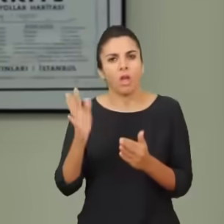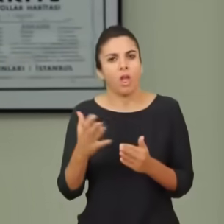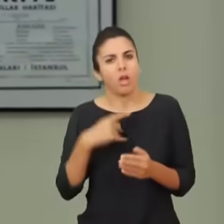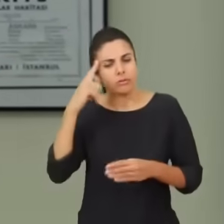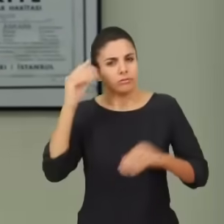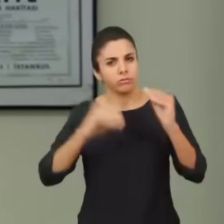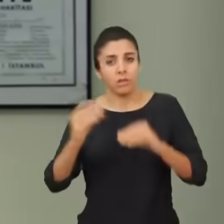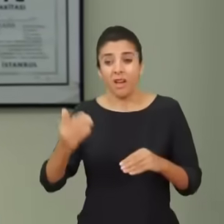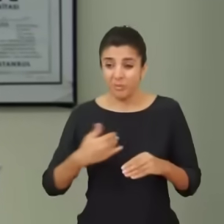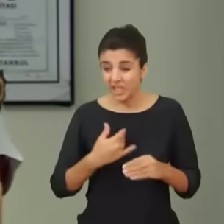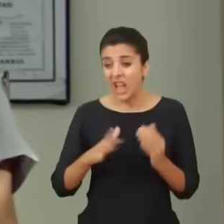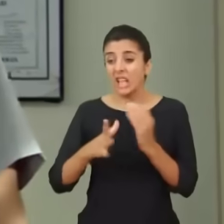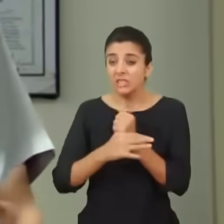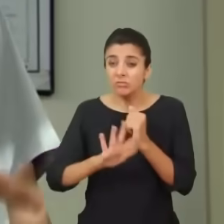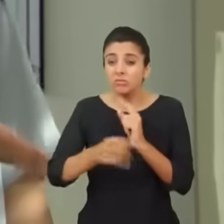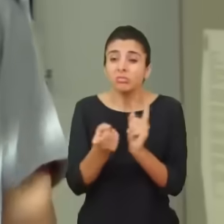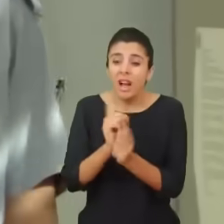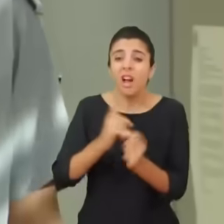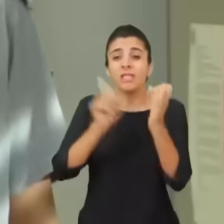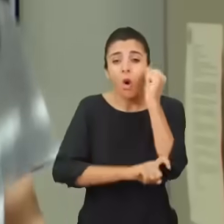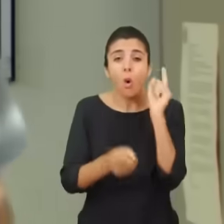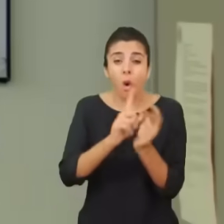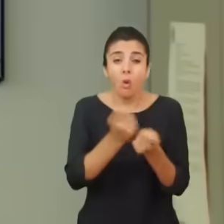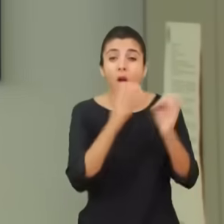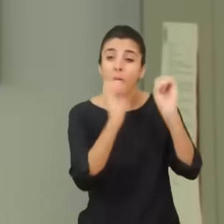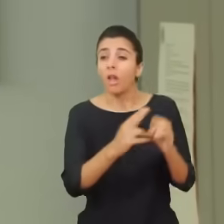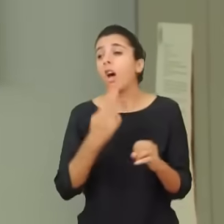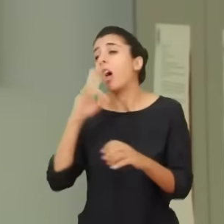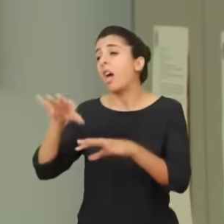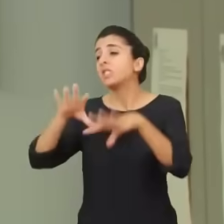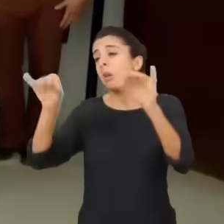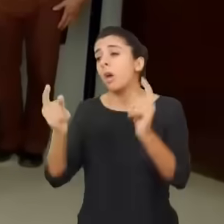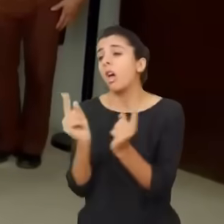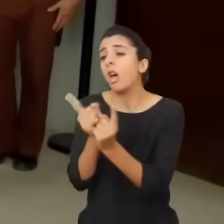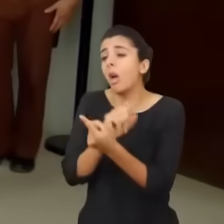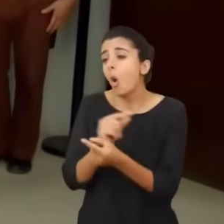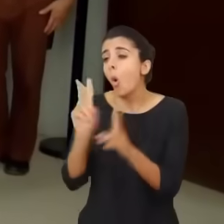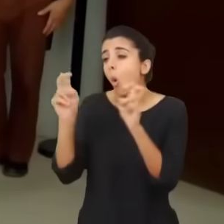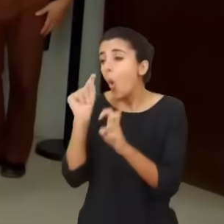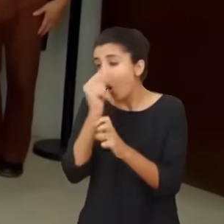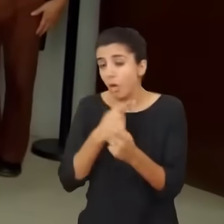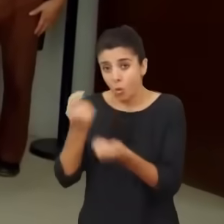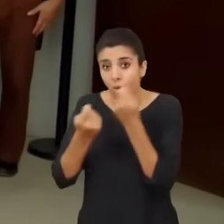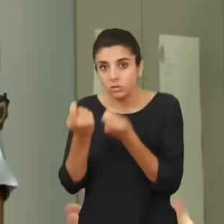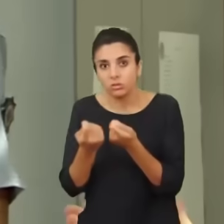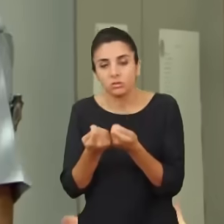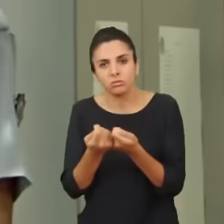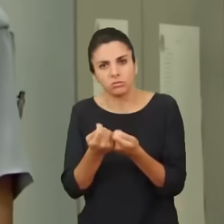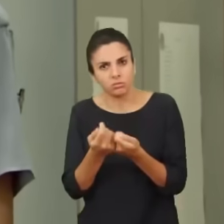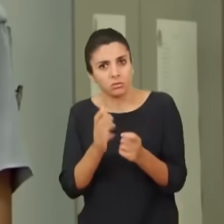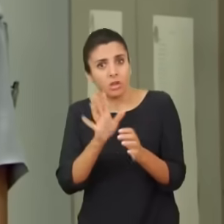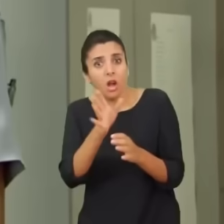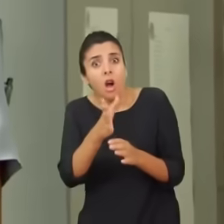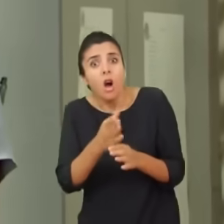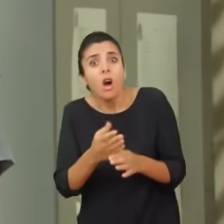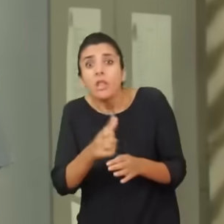Olacak iş değil. Biz burada hırsızı teröristi bıraktık. Kadının çamaşırlarını oruçluyoruz. Böyle bir şey olabilir mi arkadaş ya? Başkomiserim oruç. Bir yudum alıp